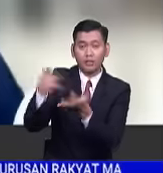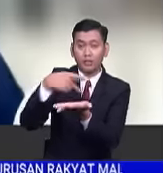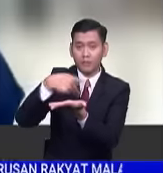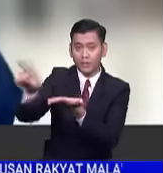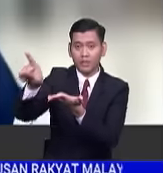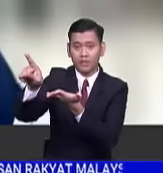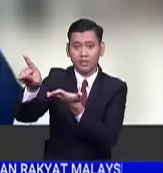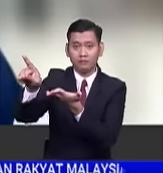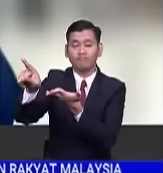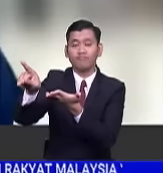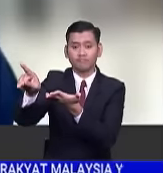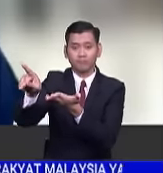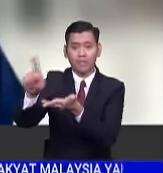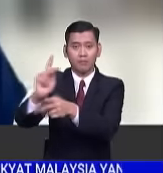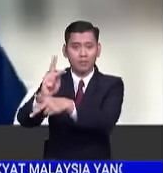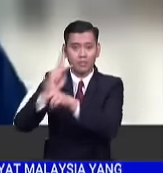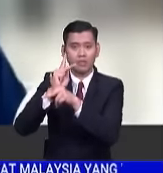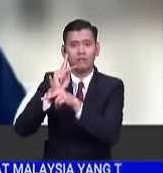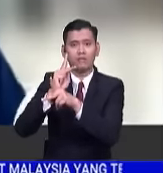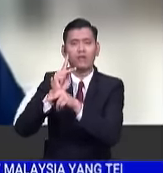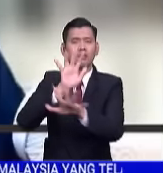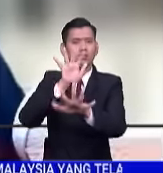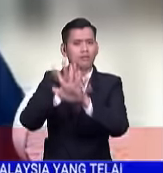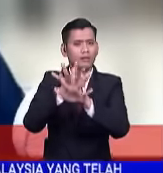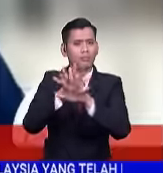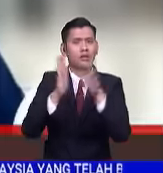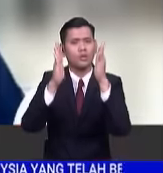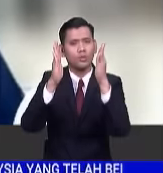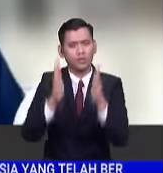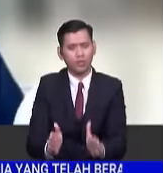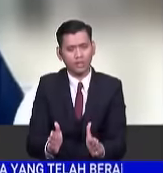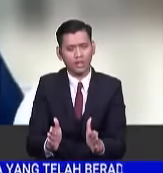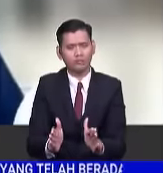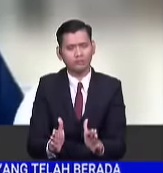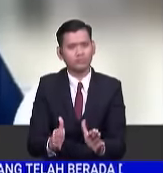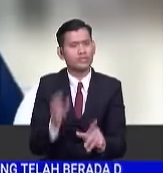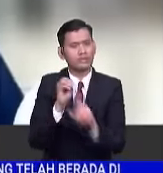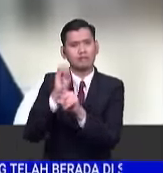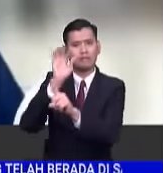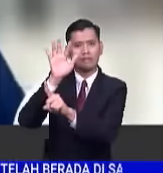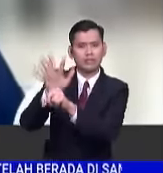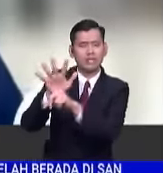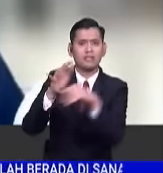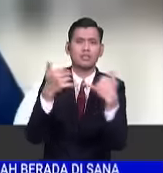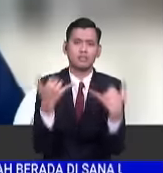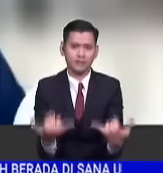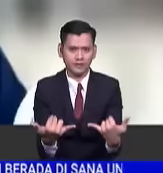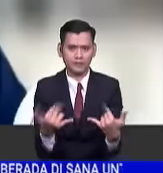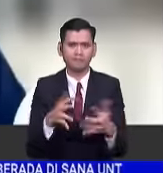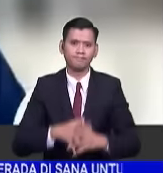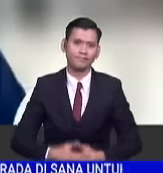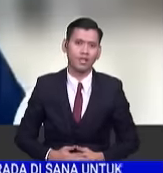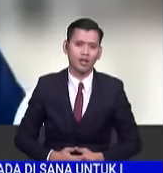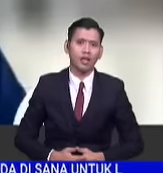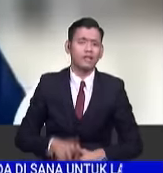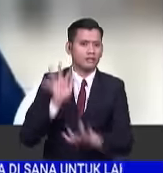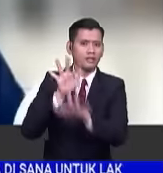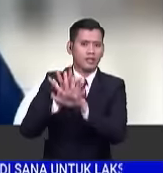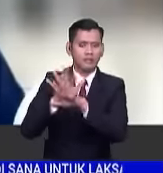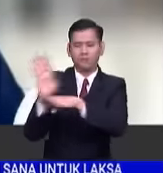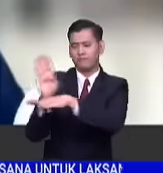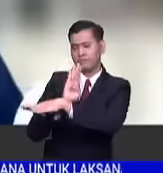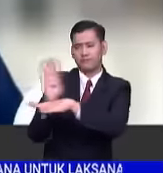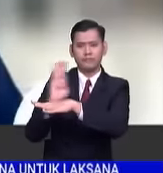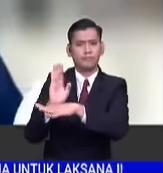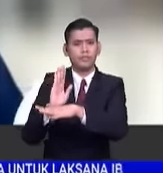this moratorium, a lot of people will be on the borderline of going into bankruptcy, and a lot of businesses